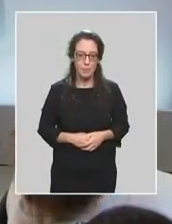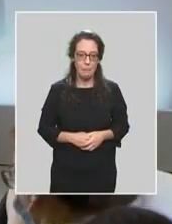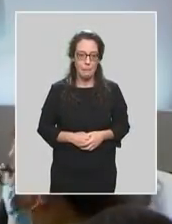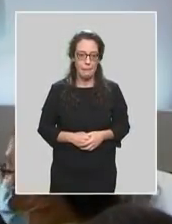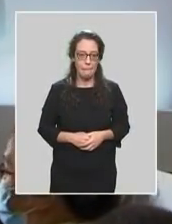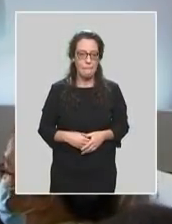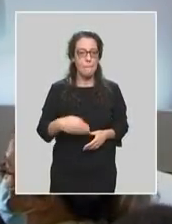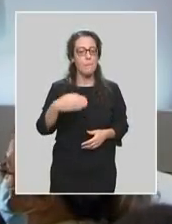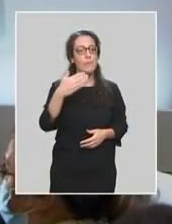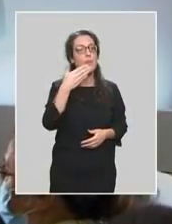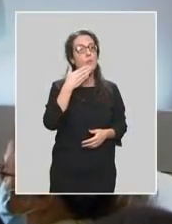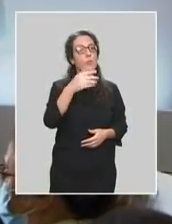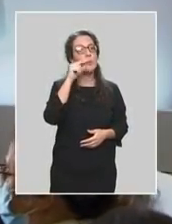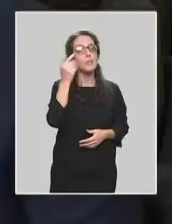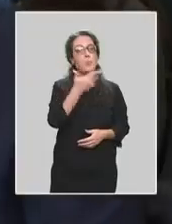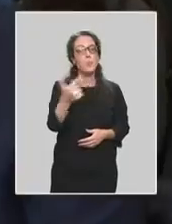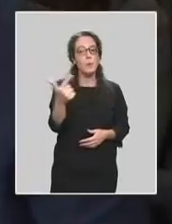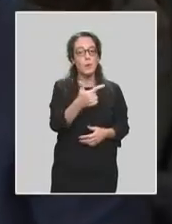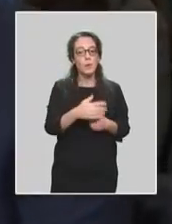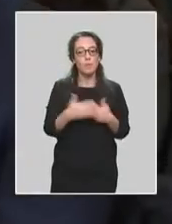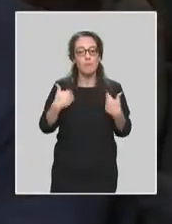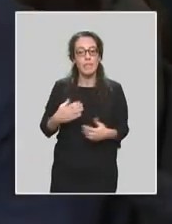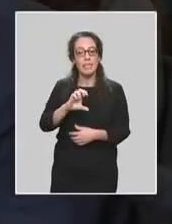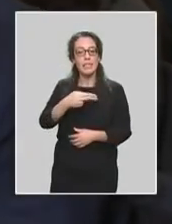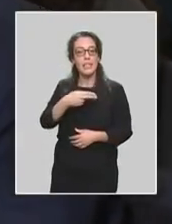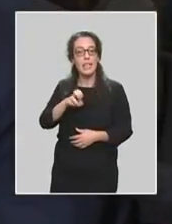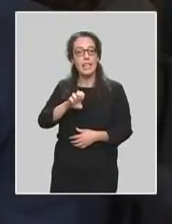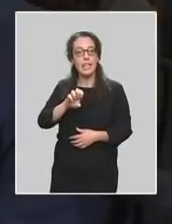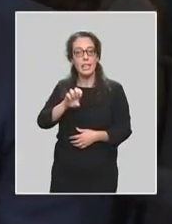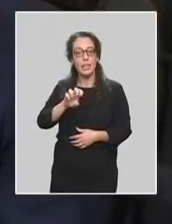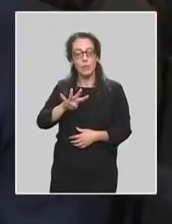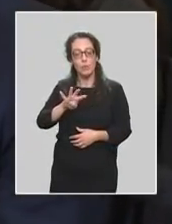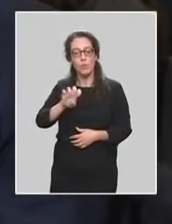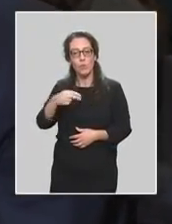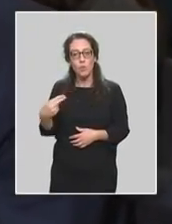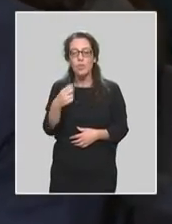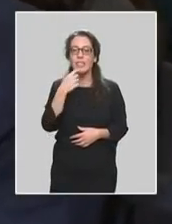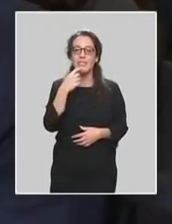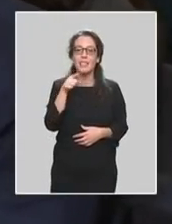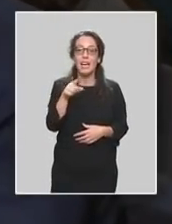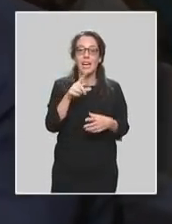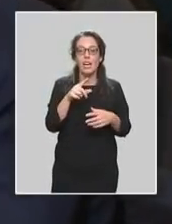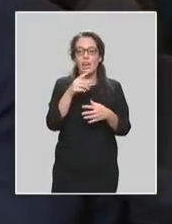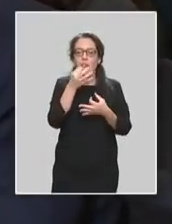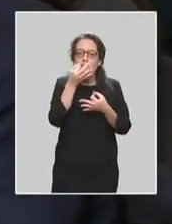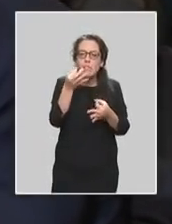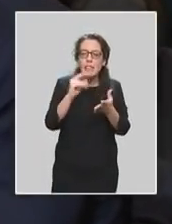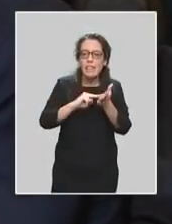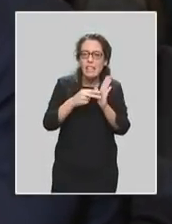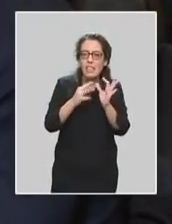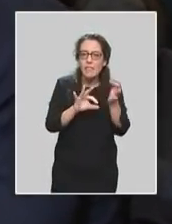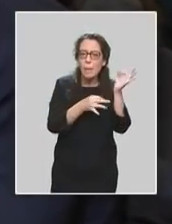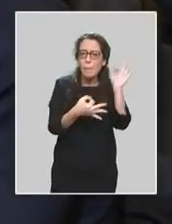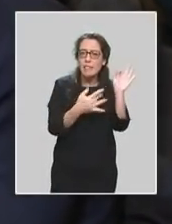Bonjour messieurs les ministres, Florent Tardif pour CNews. Une petite précision technique sur le pass sanitaire. À partir de quelle